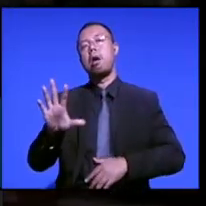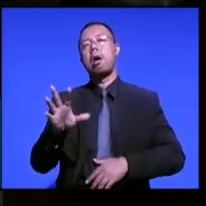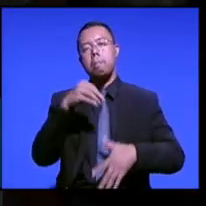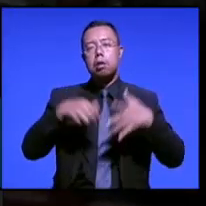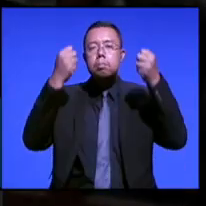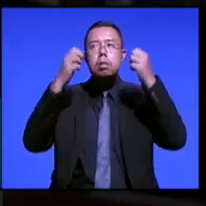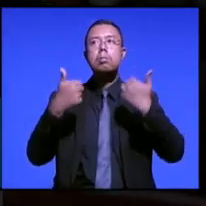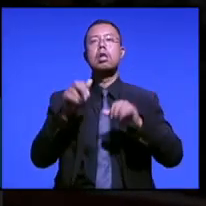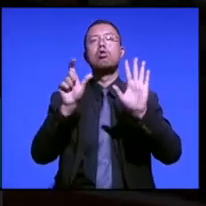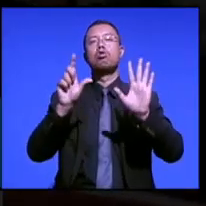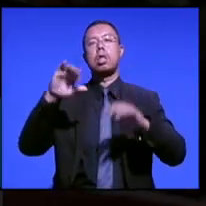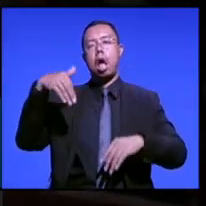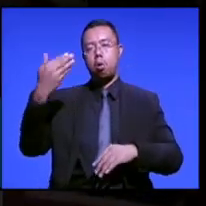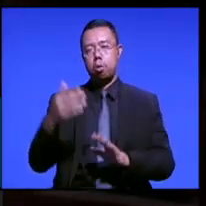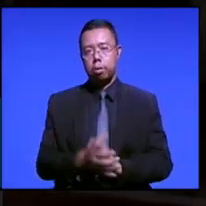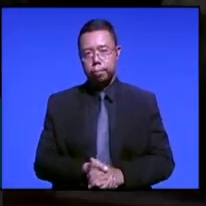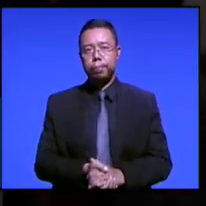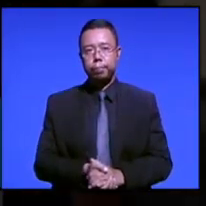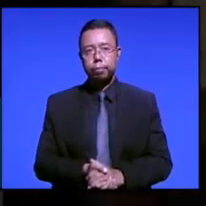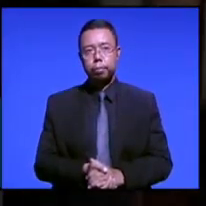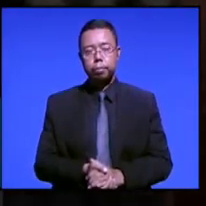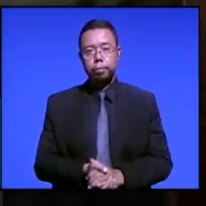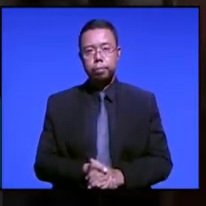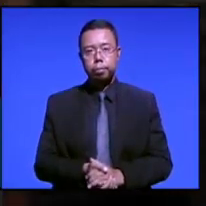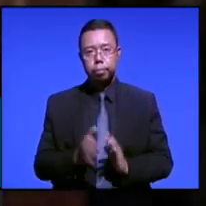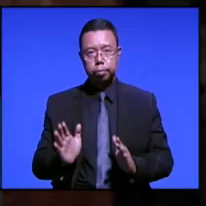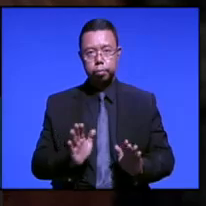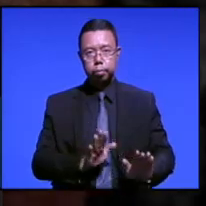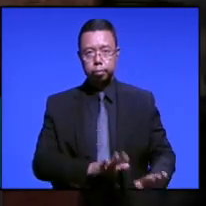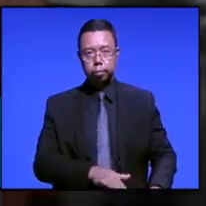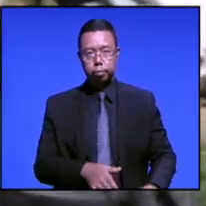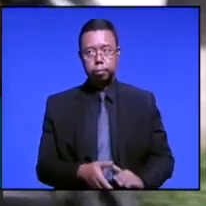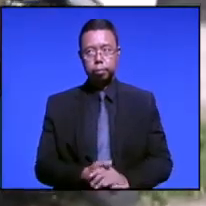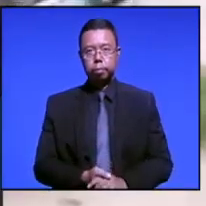ancaman hukuman maksimal 7 tahun penjara. Hasrul Nawir, Parepare, Sulawesi Selatan.